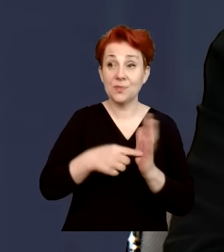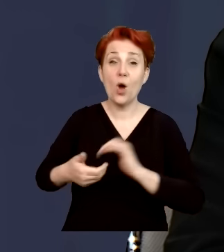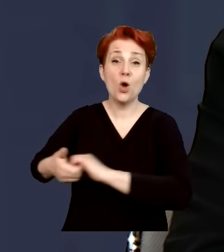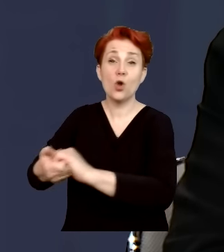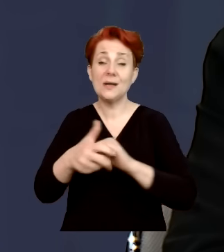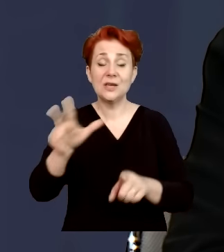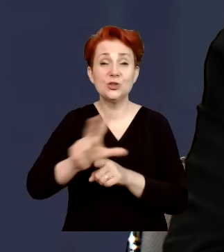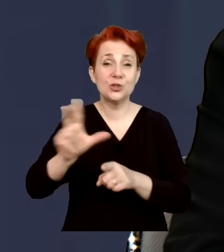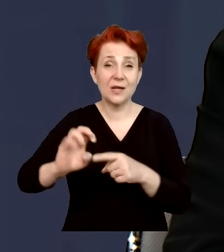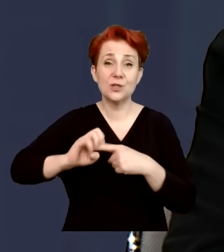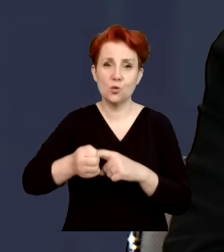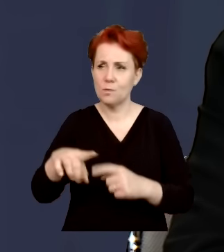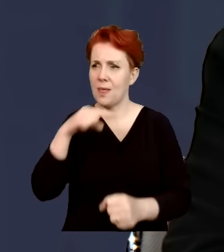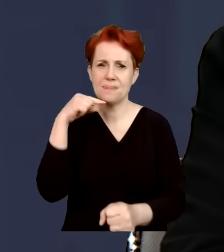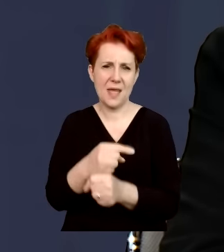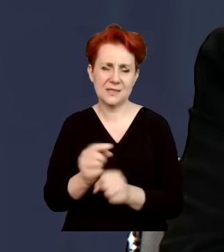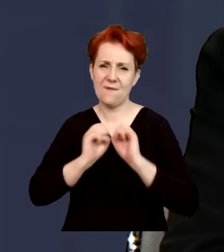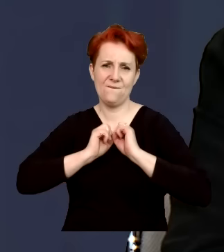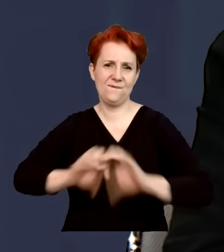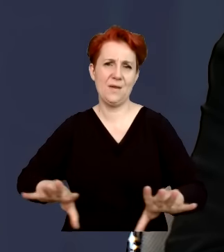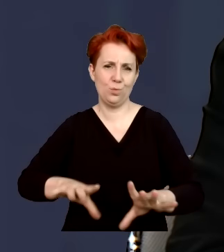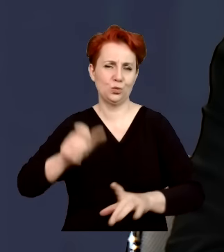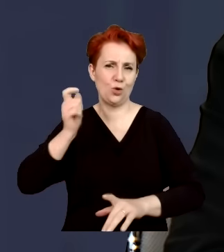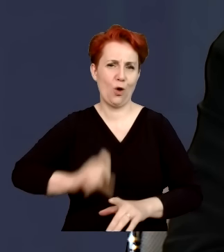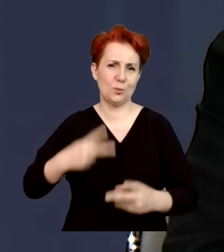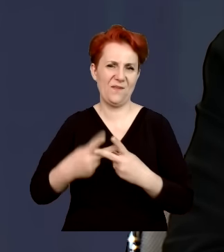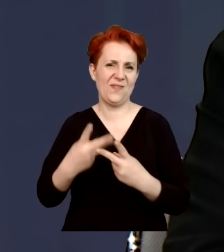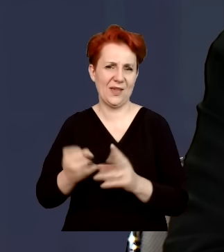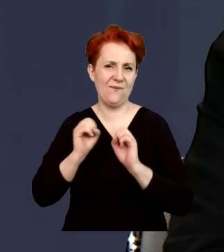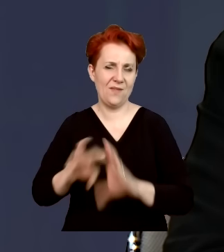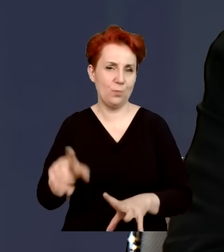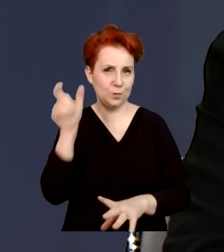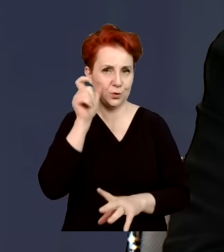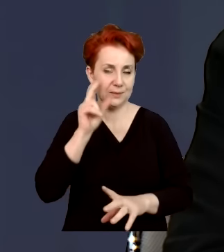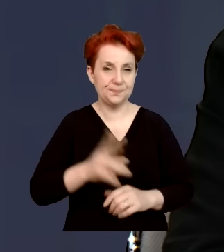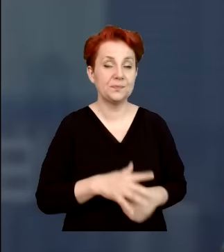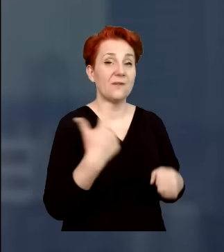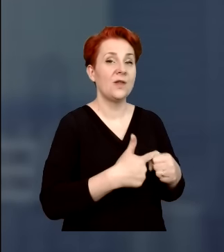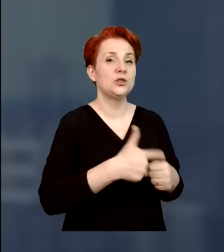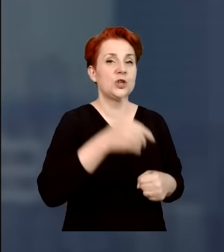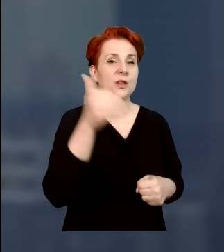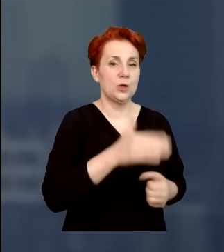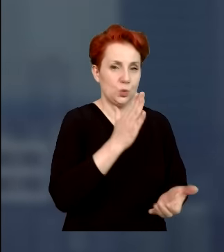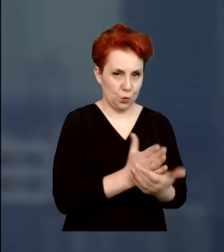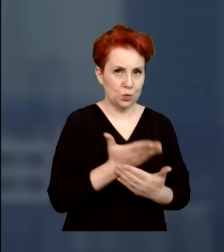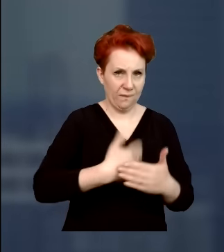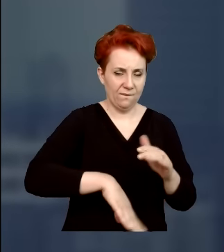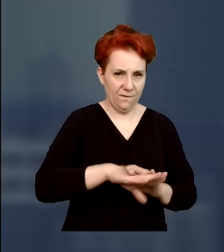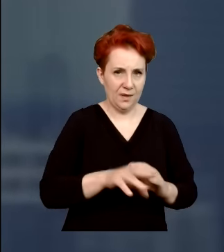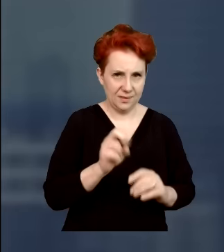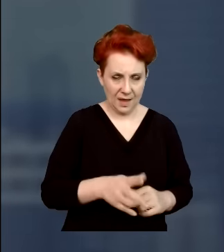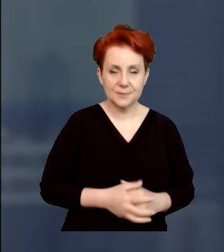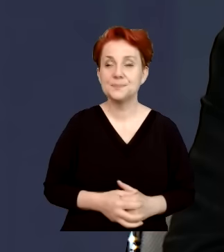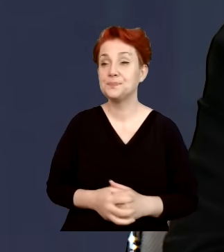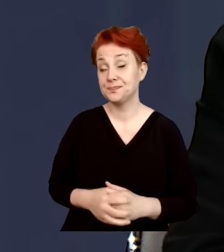zdecydowała o wypuszczeniu przestępców na wolność. No 20 tysięcy chyba już wychodzi. No to... właśnie, no właśnie. No więc